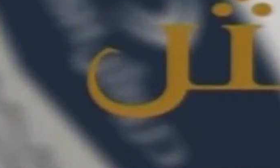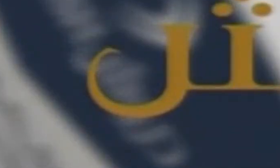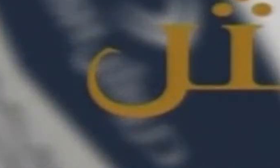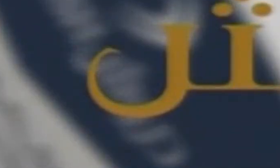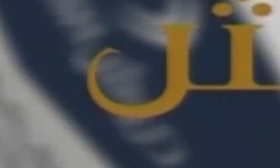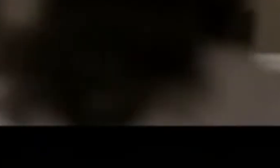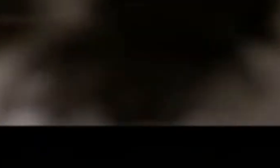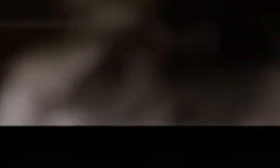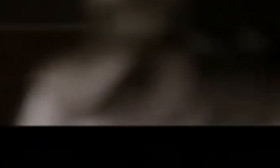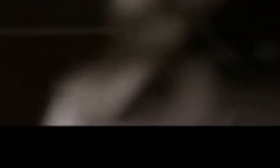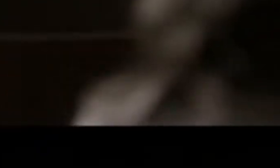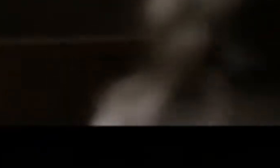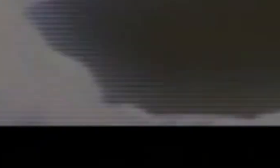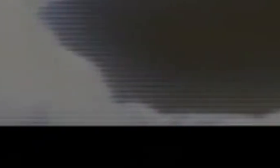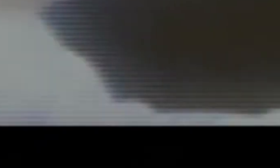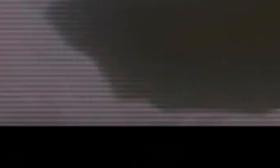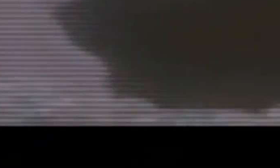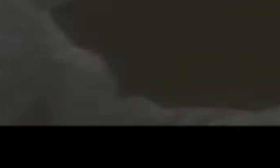ما تتغير.